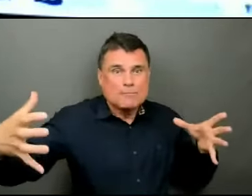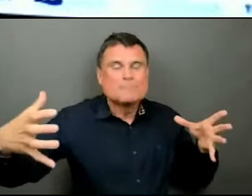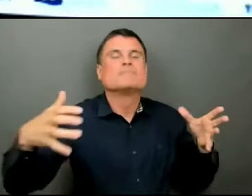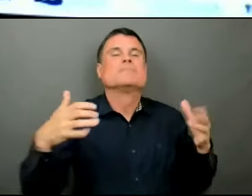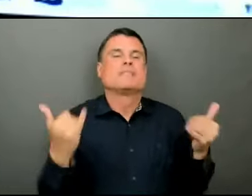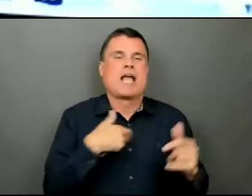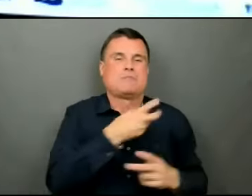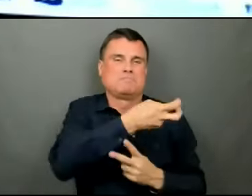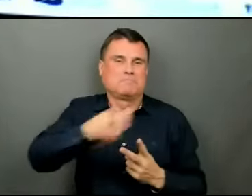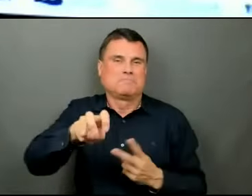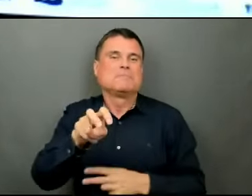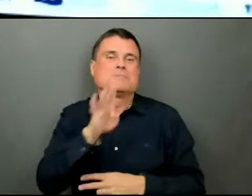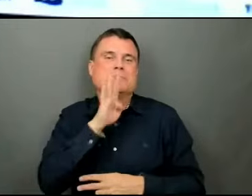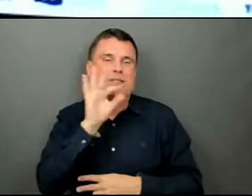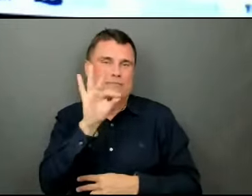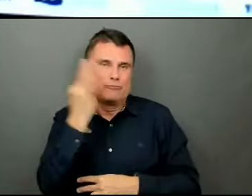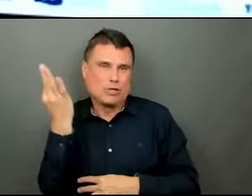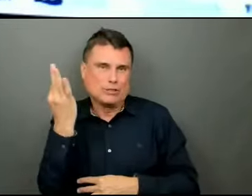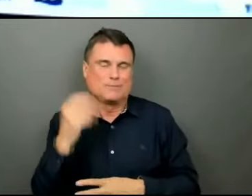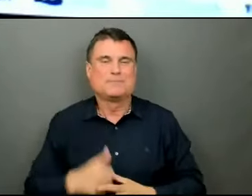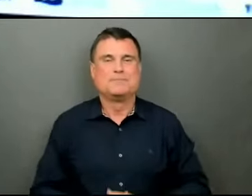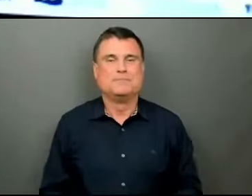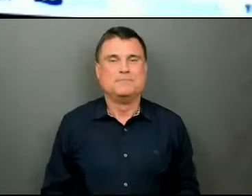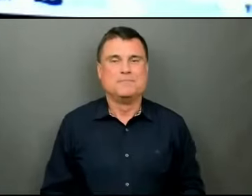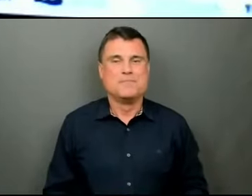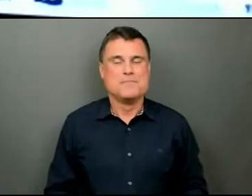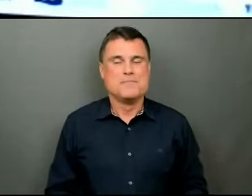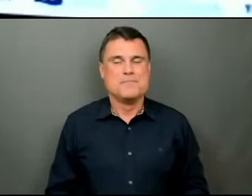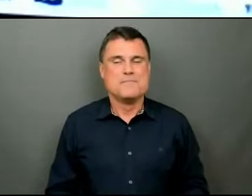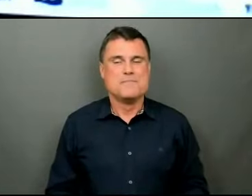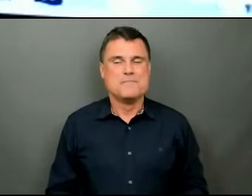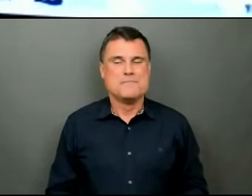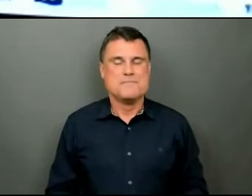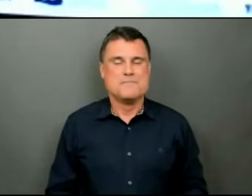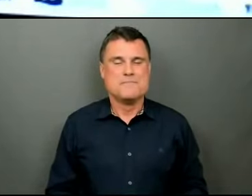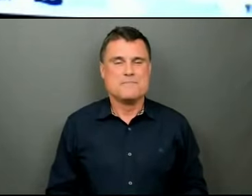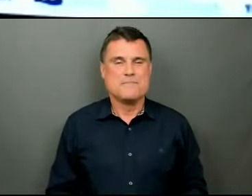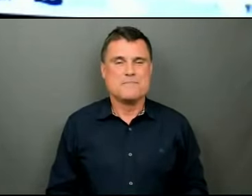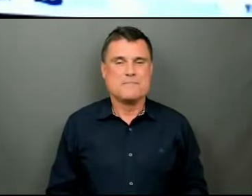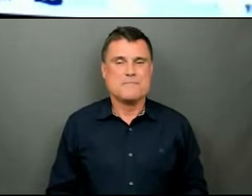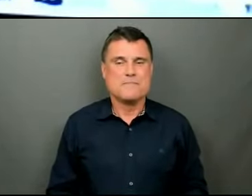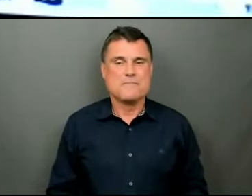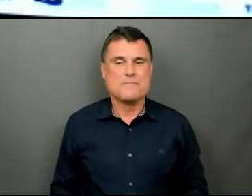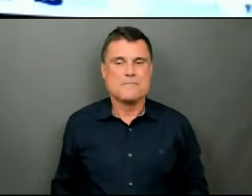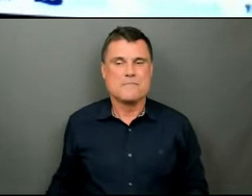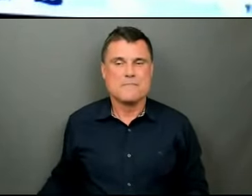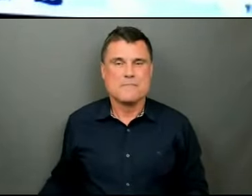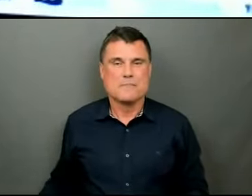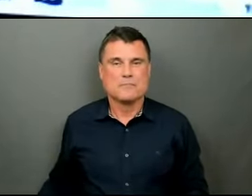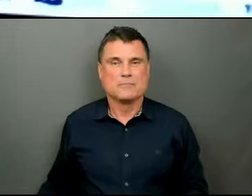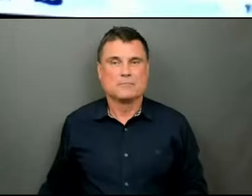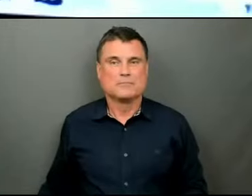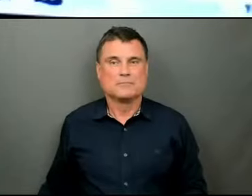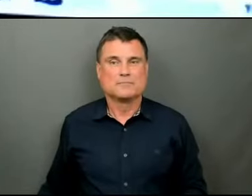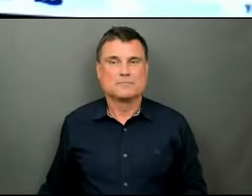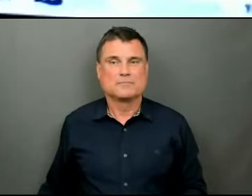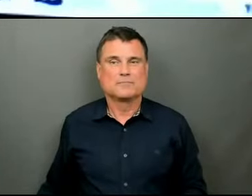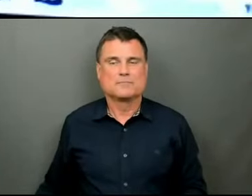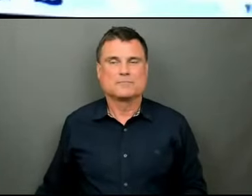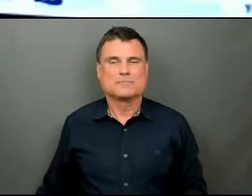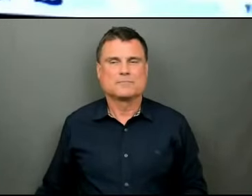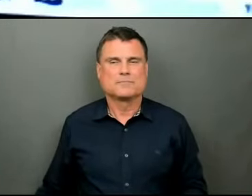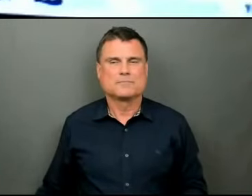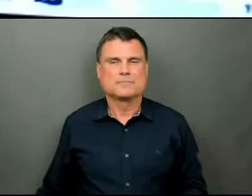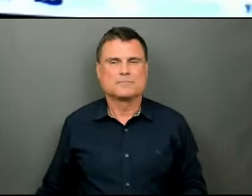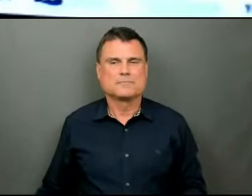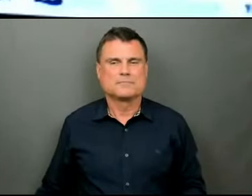Justin Trudeau a annoncé un financement fédéral pour le prolongement de la ligne Millennium. Beaucoup de choses ont changé, mais notre